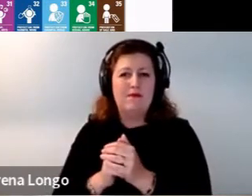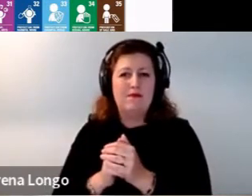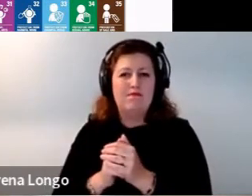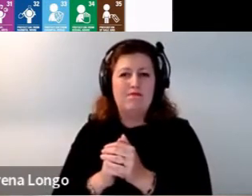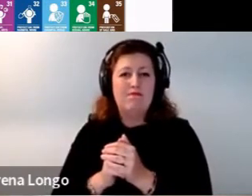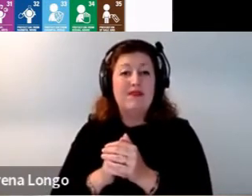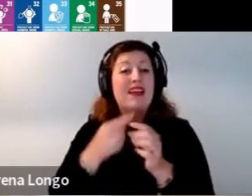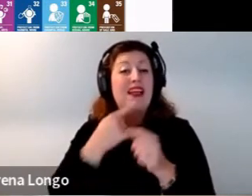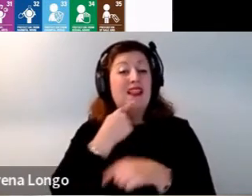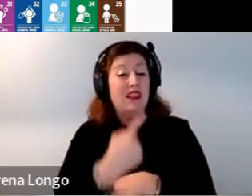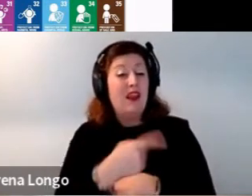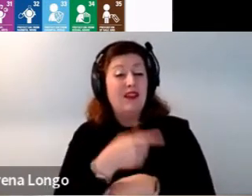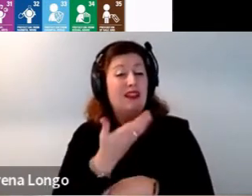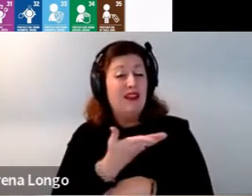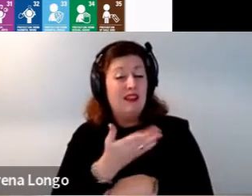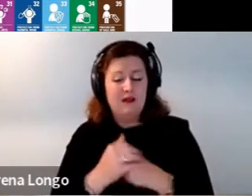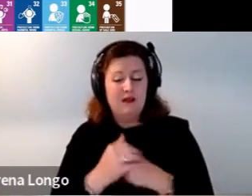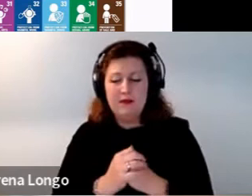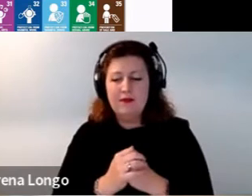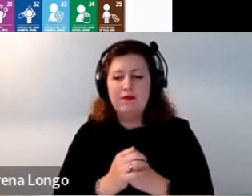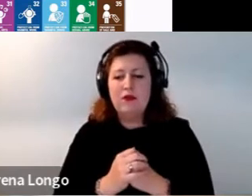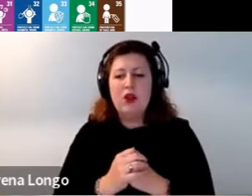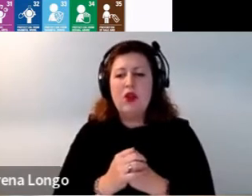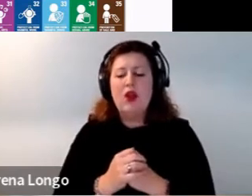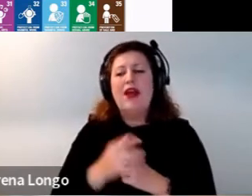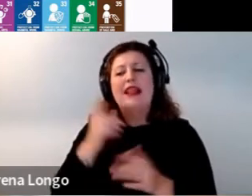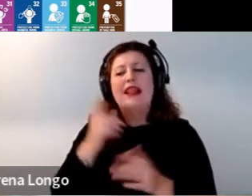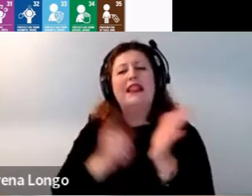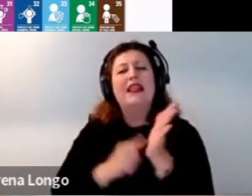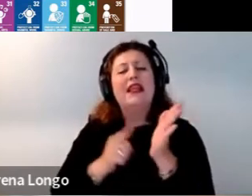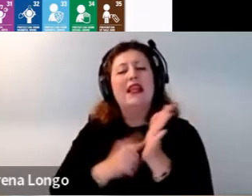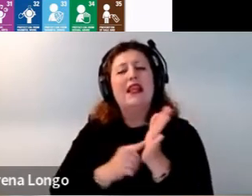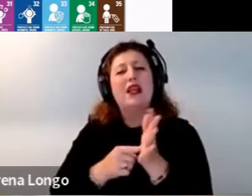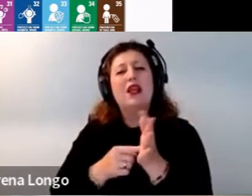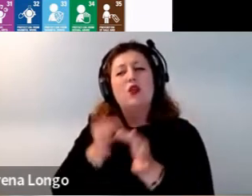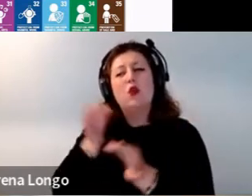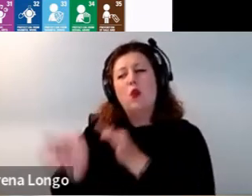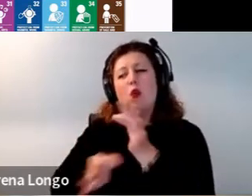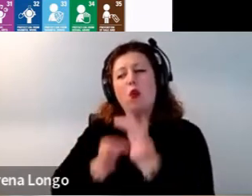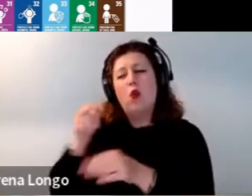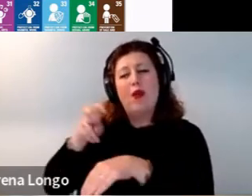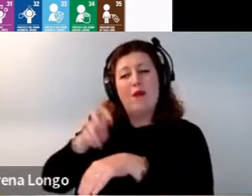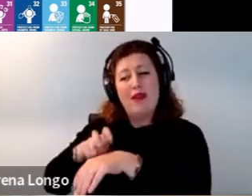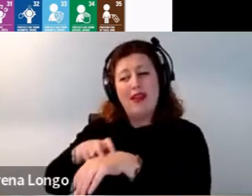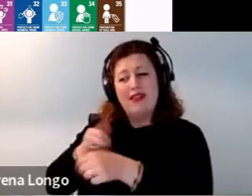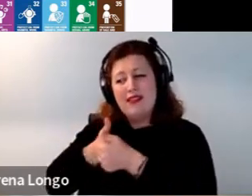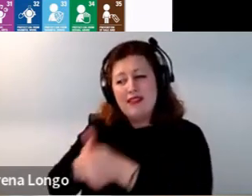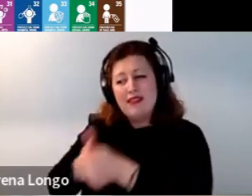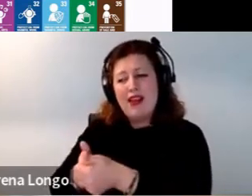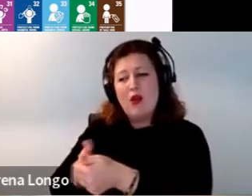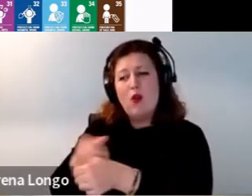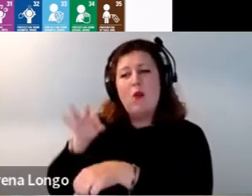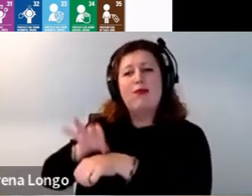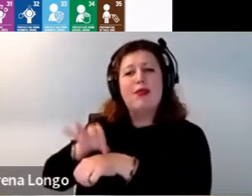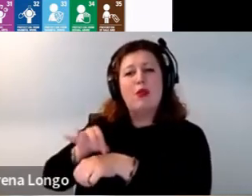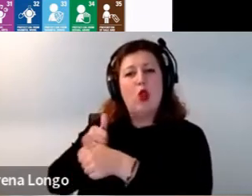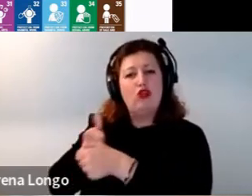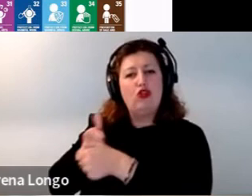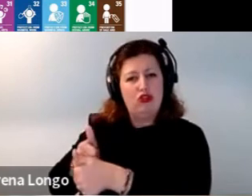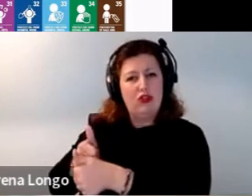la dichiarazione, ha diritto alle cure mediche e alle terapie più appropriate al suo stato, nonché